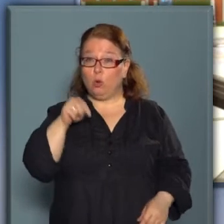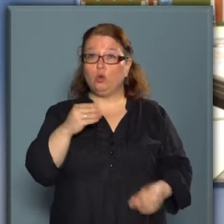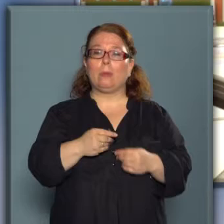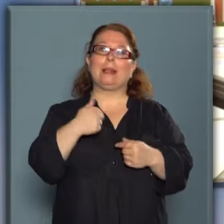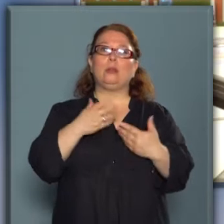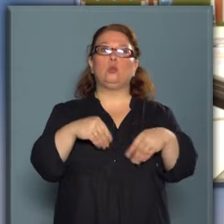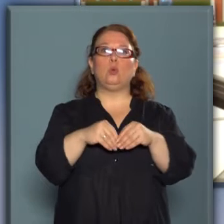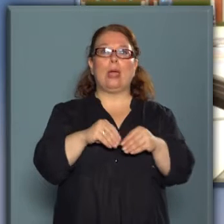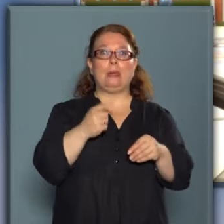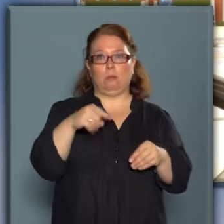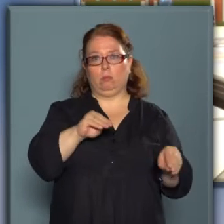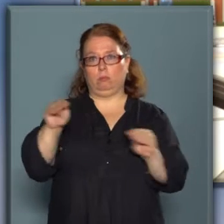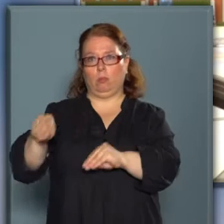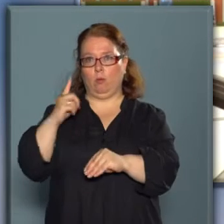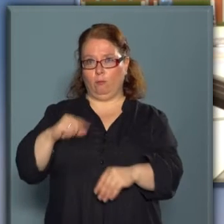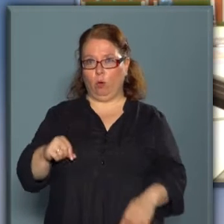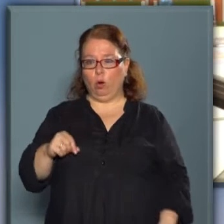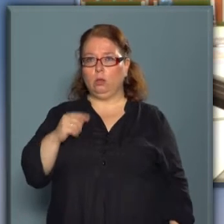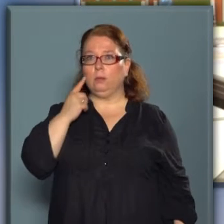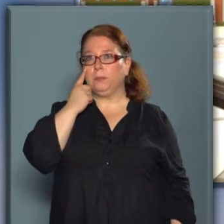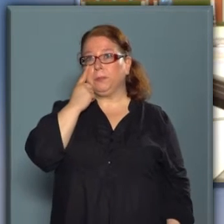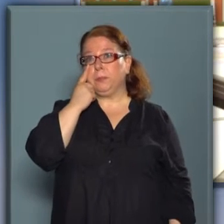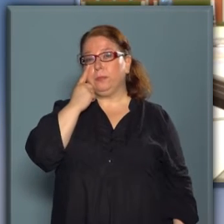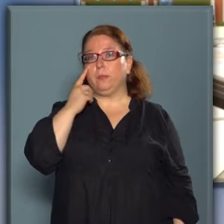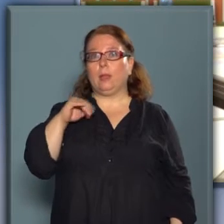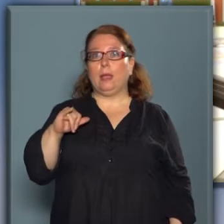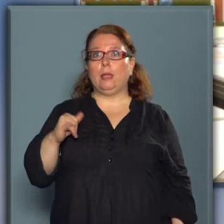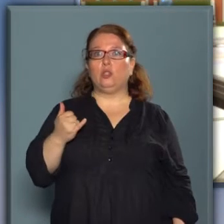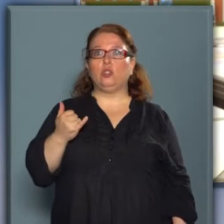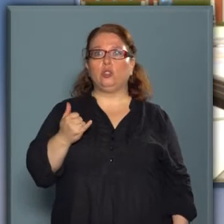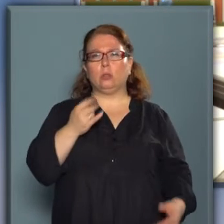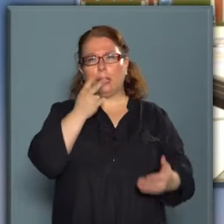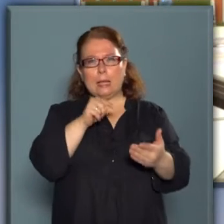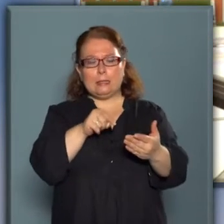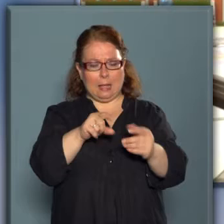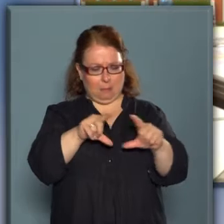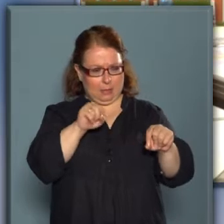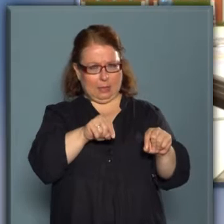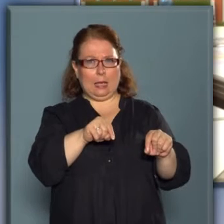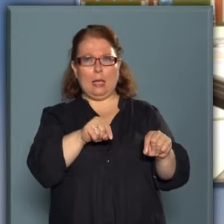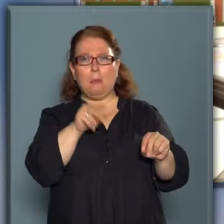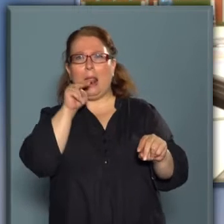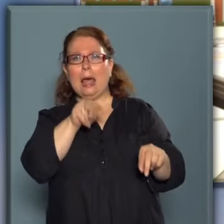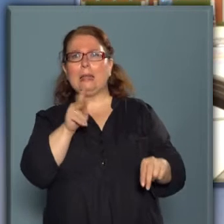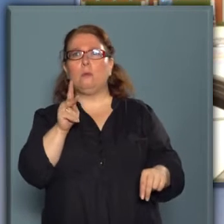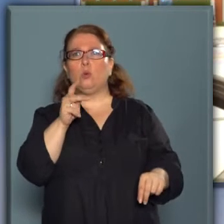mert az én szüleimet is kitelepítették, és nézem, hogy hát ez a látkép,